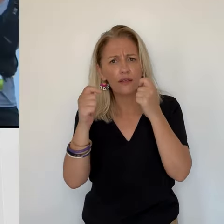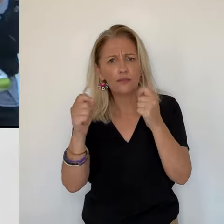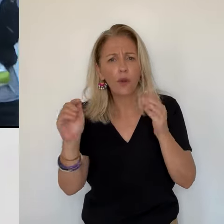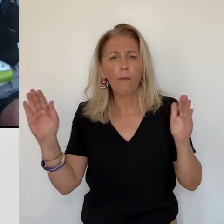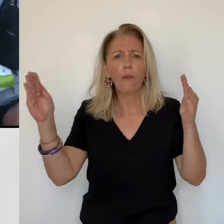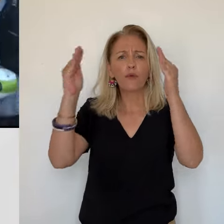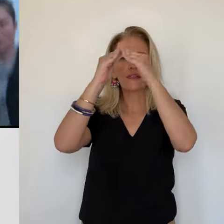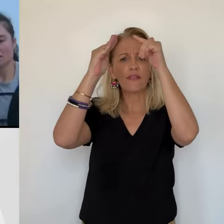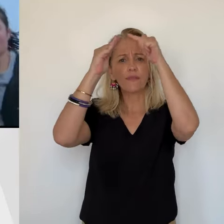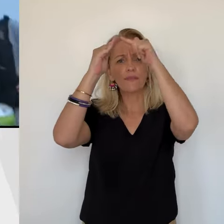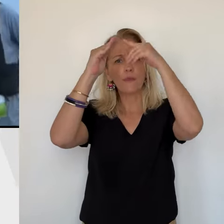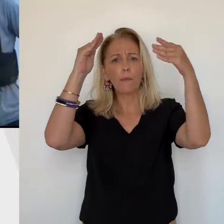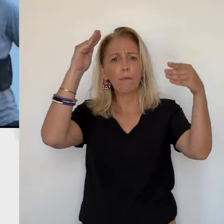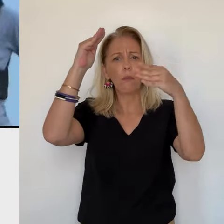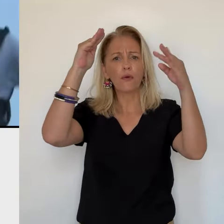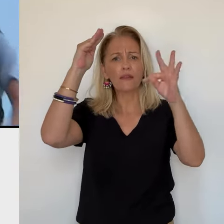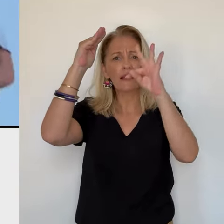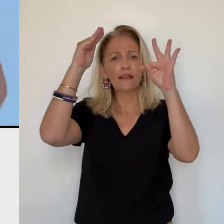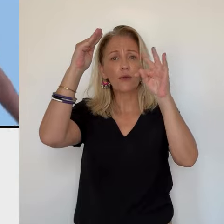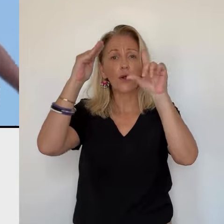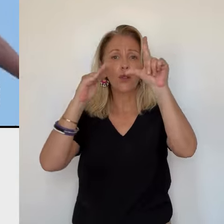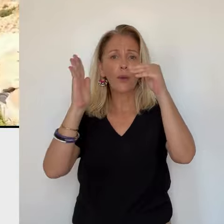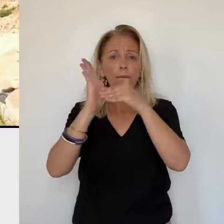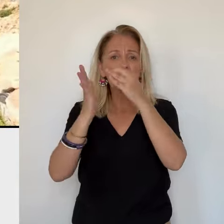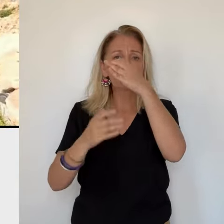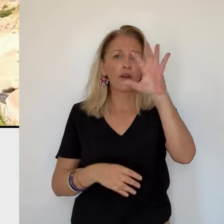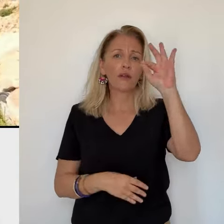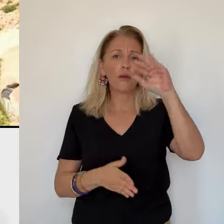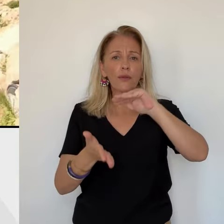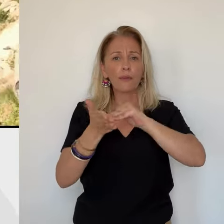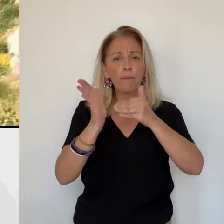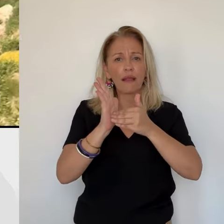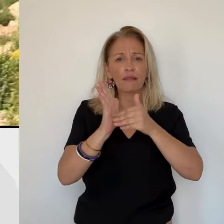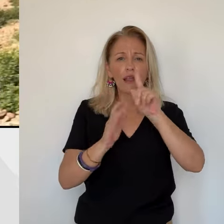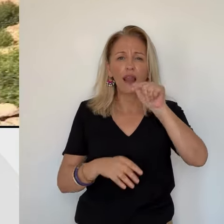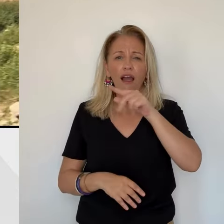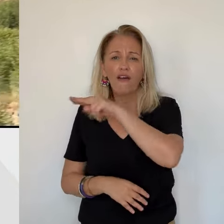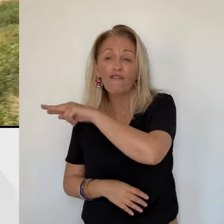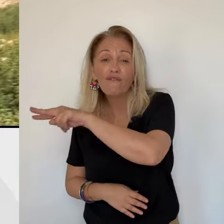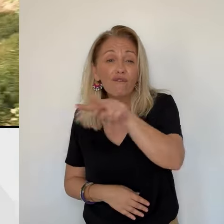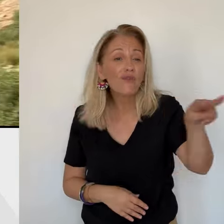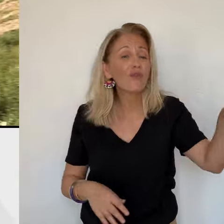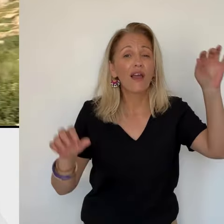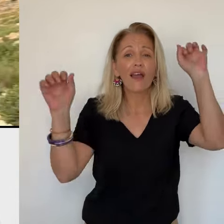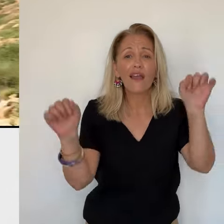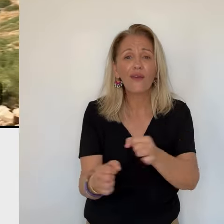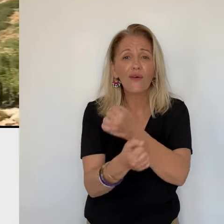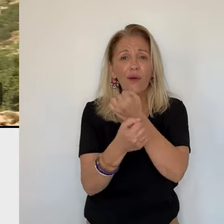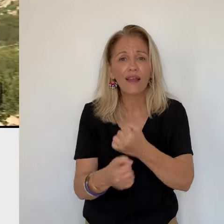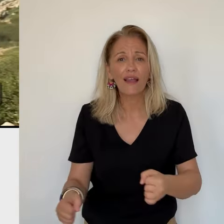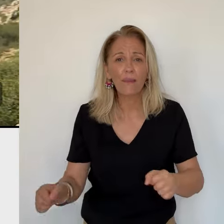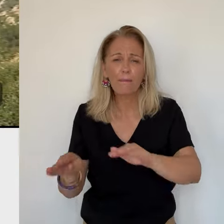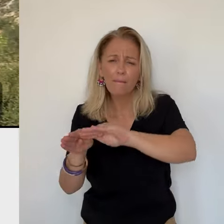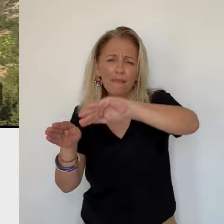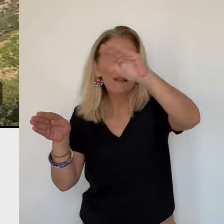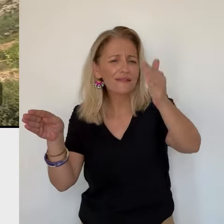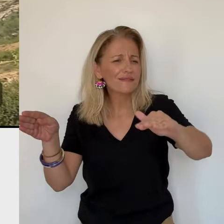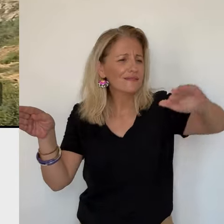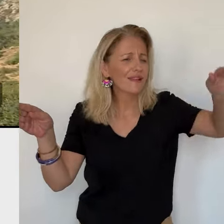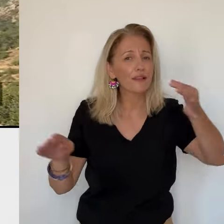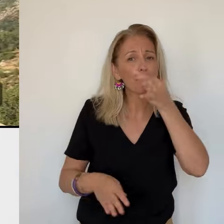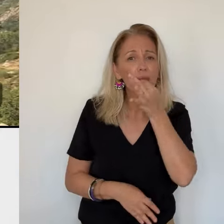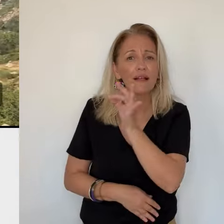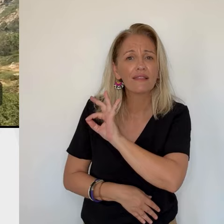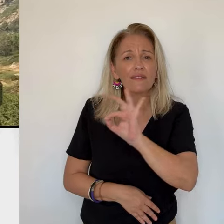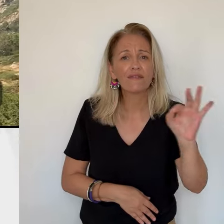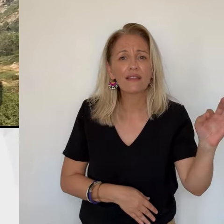constante. Arrivé au point culminant à 2150 mètres d'altitude, une vue imprenable sur le Monte Renos,